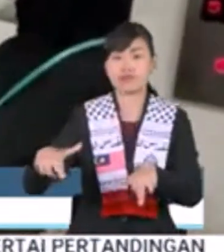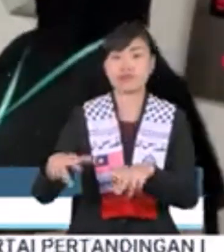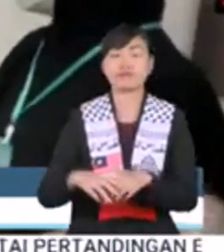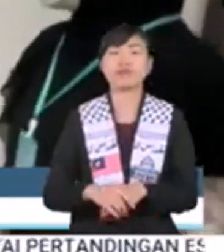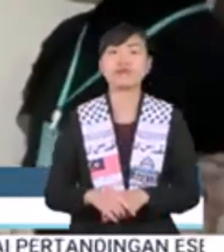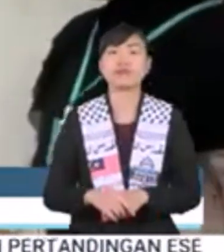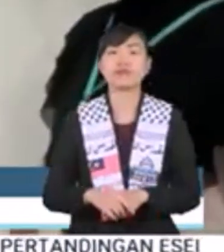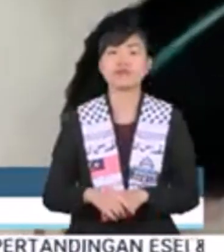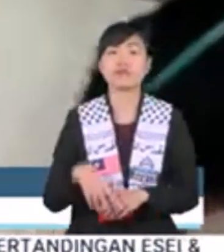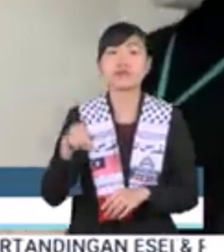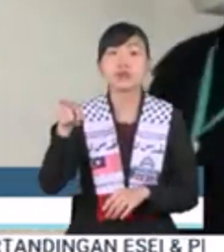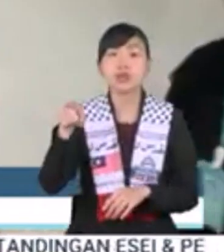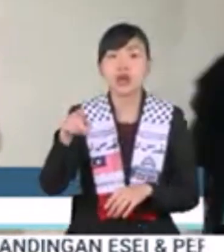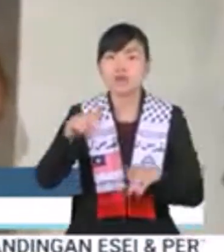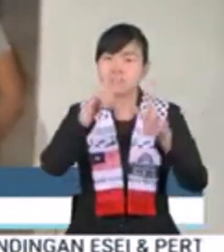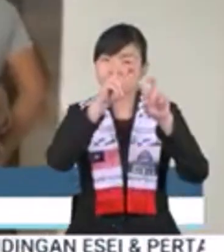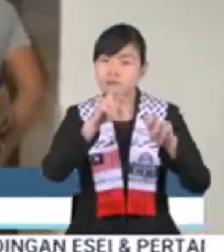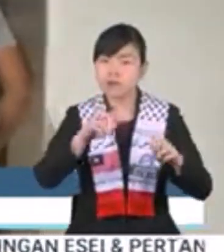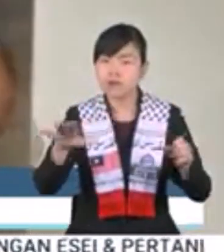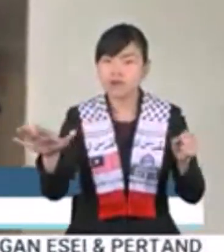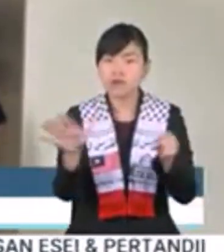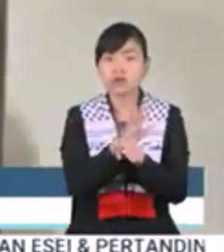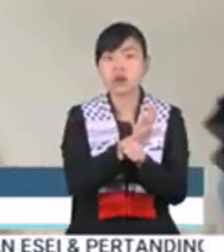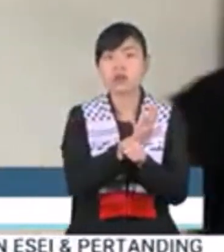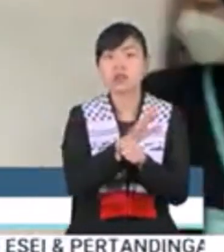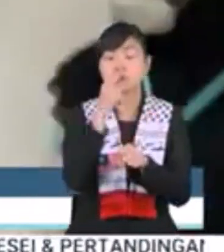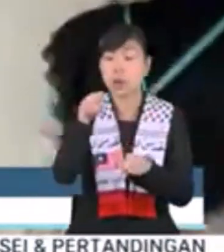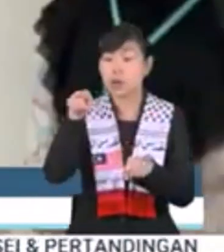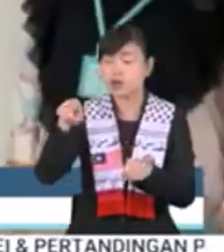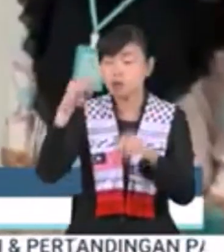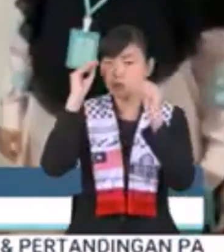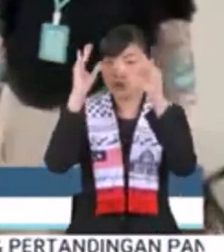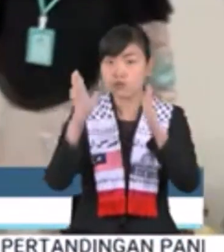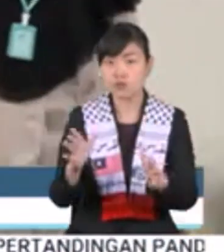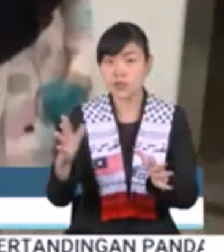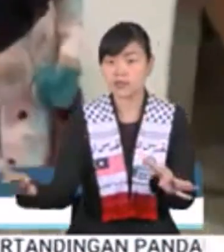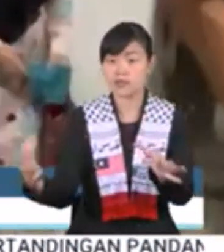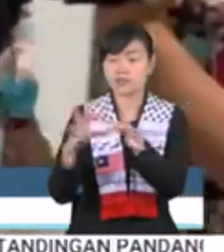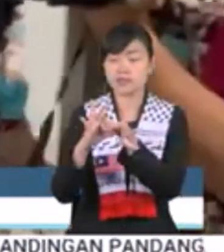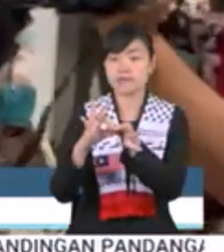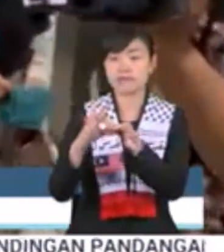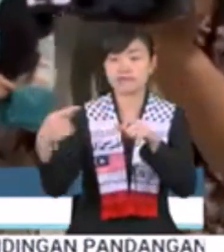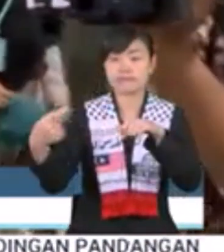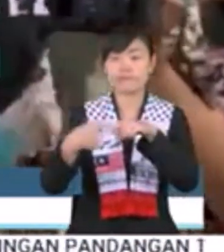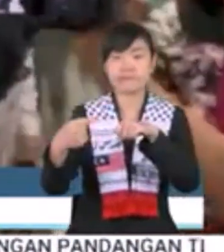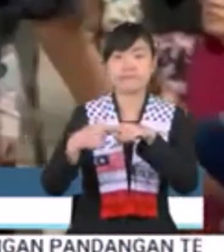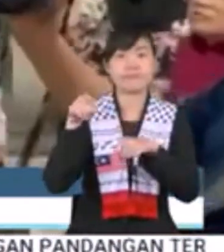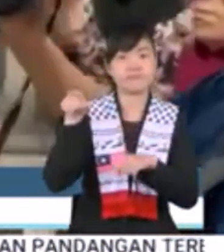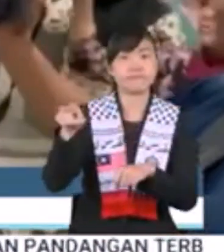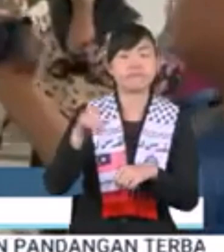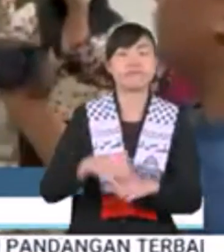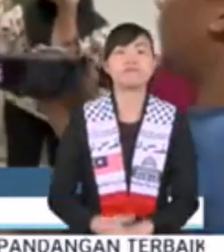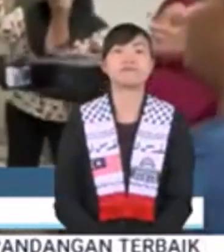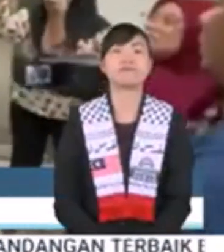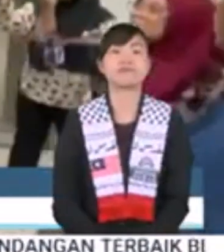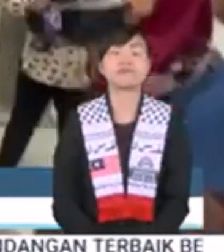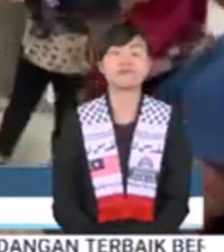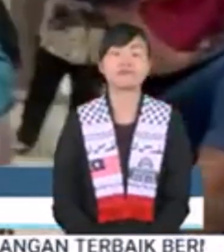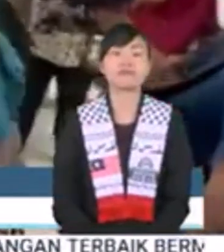bagi membolehkan siasatan menyeluruh dilakukan ke atas guru berkenaan berhubung dakwaan salah laku